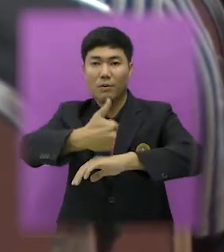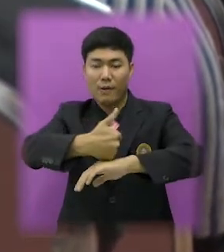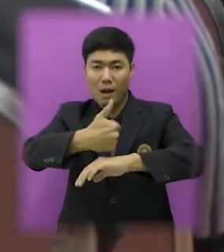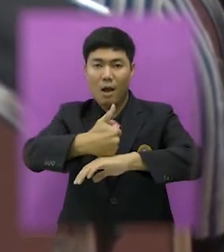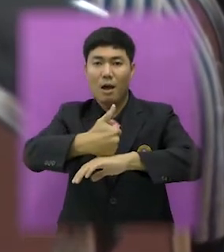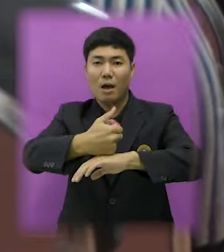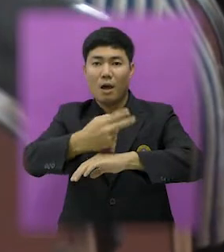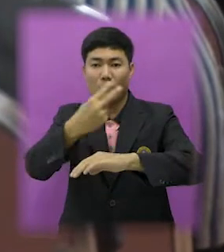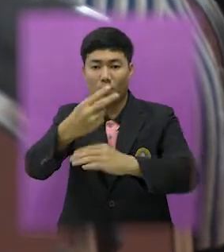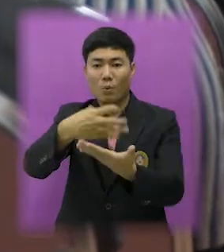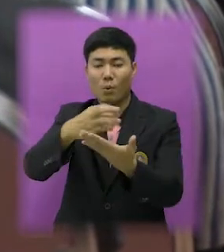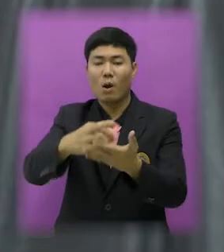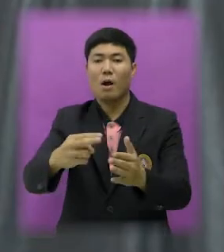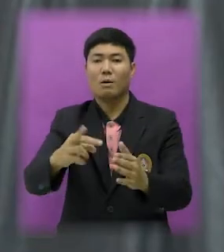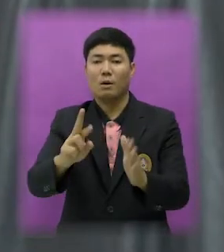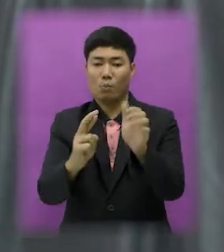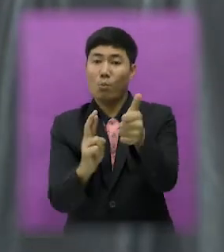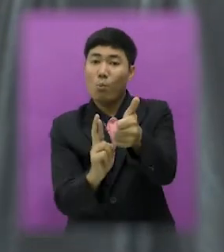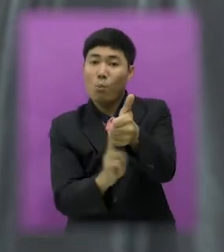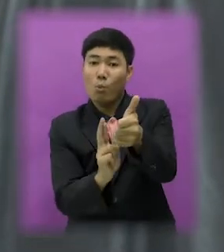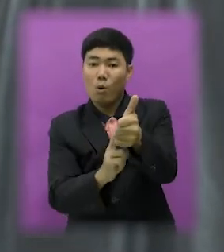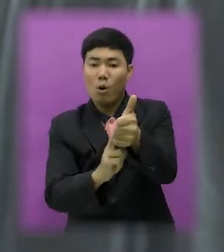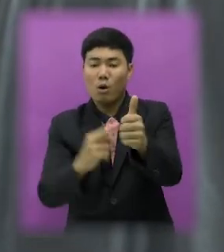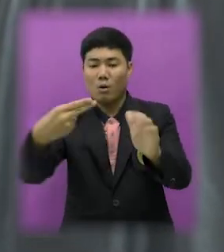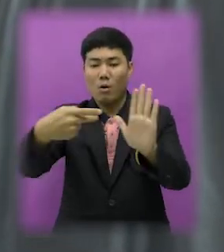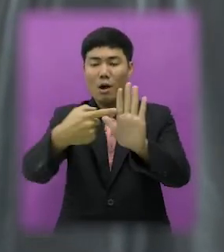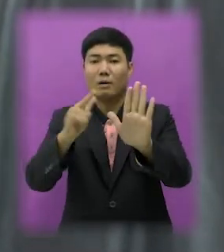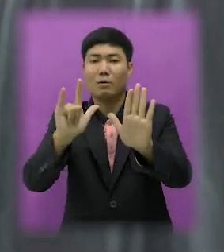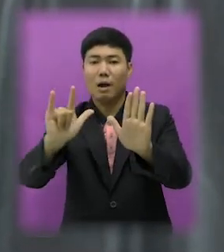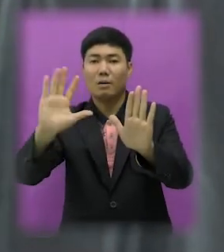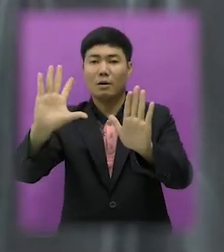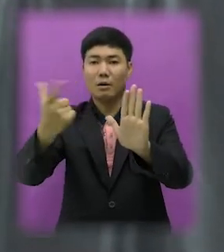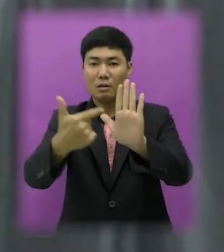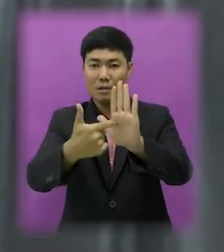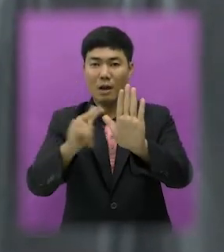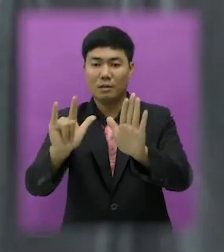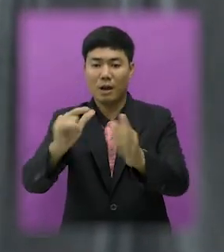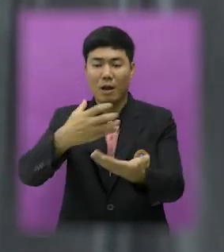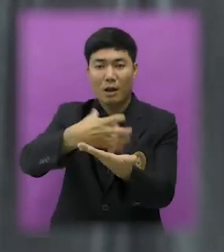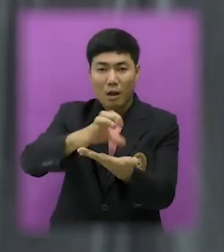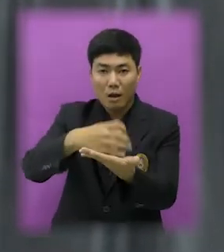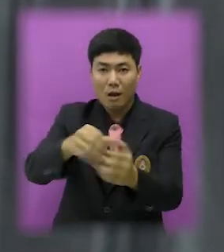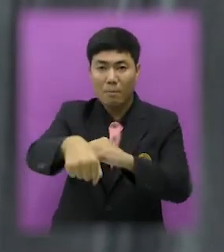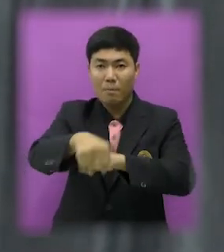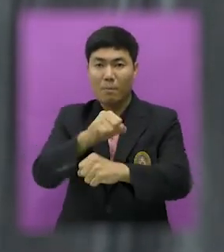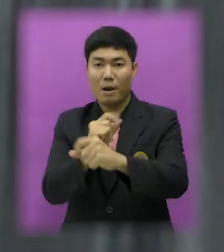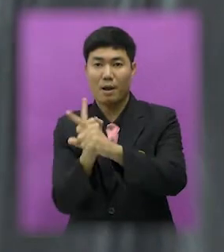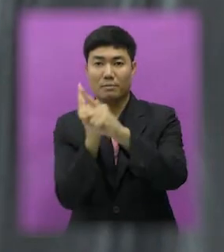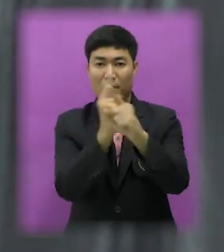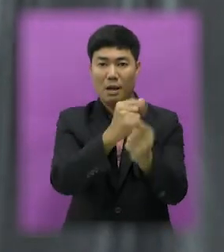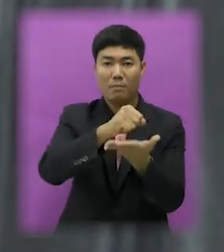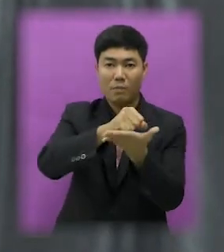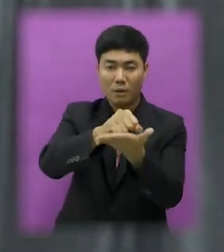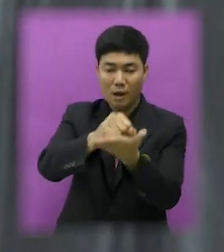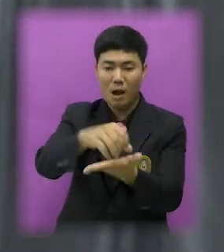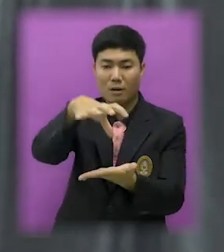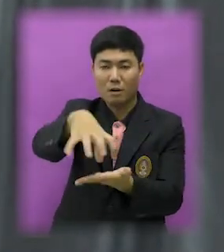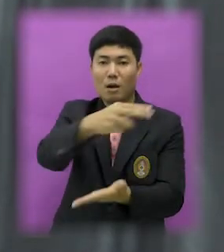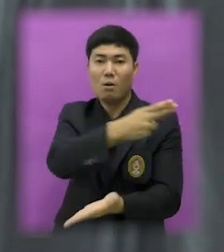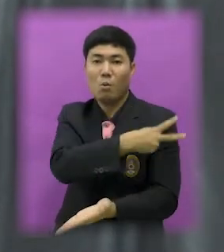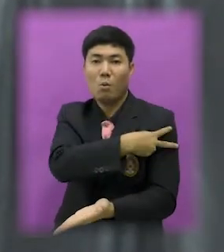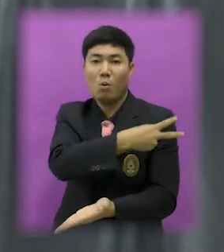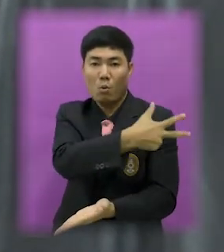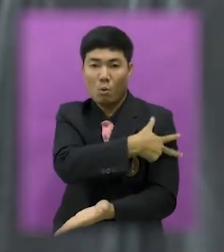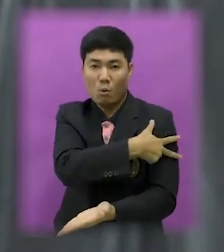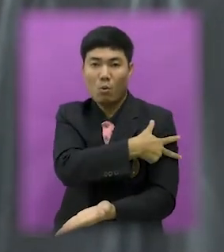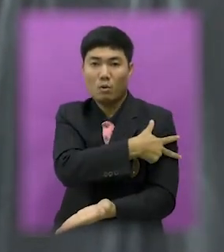ผู้อำนวยการบัณฑิตวิทยาลัยรองศาสตราจารย์ดร.หาญชัยอัมพาผลพูดเพื่อแนวปฏิบัติและการบริการจากสำนัก